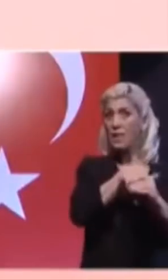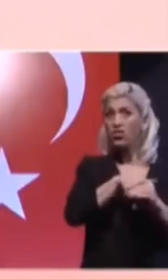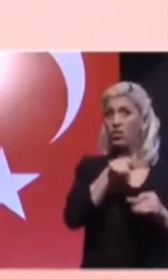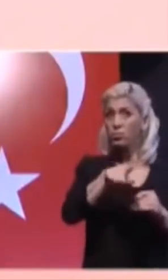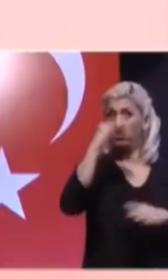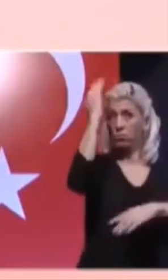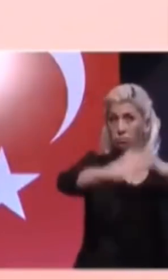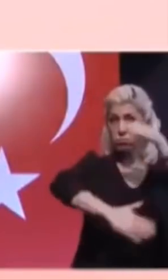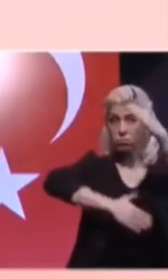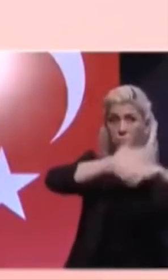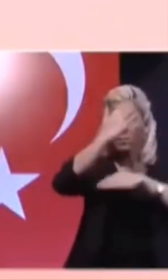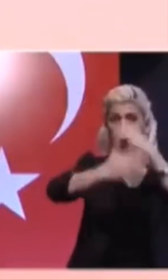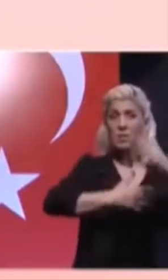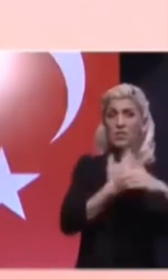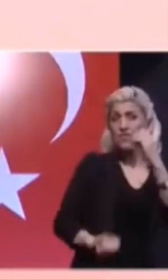806.145.